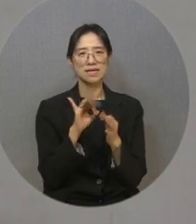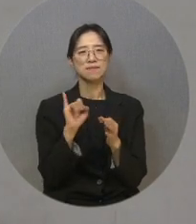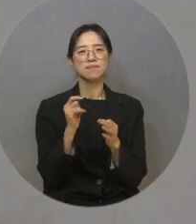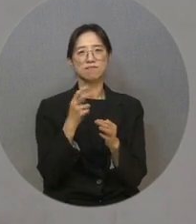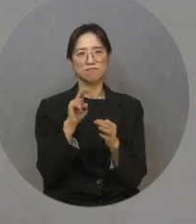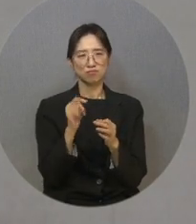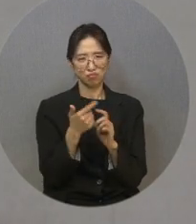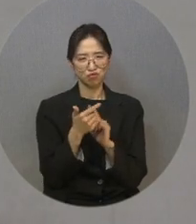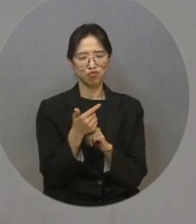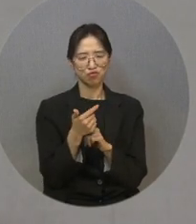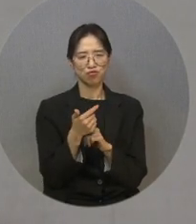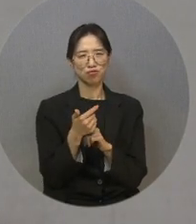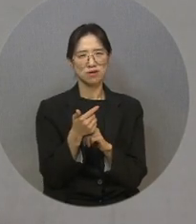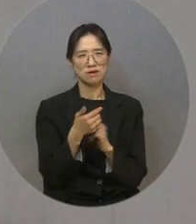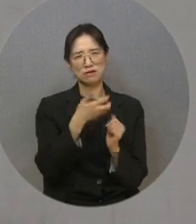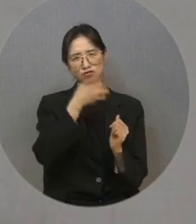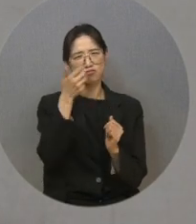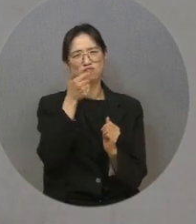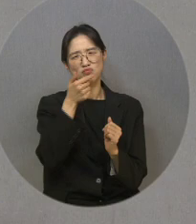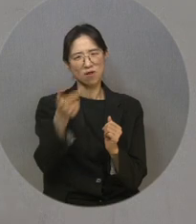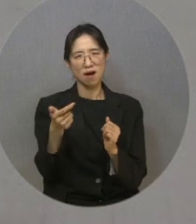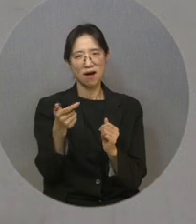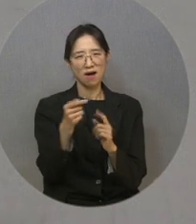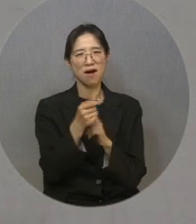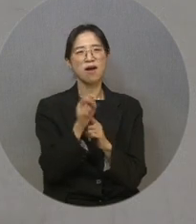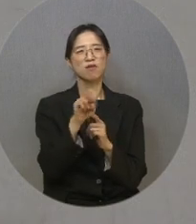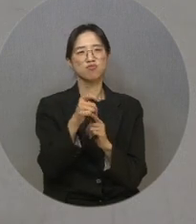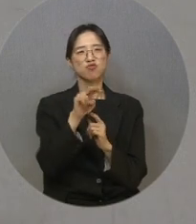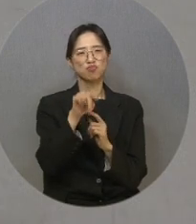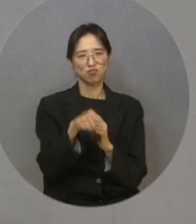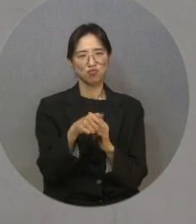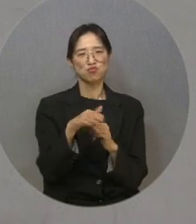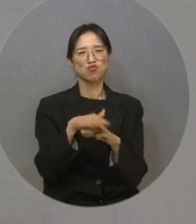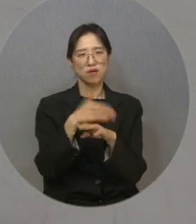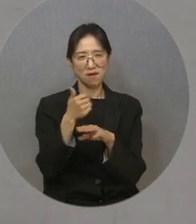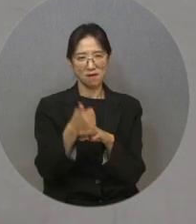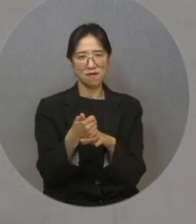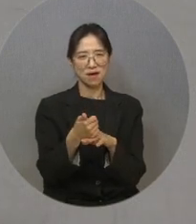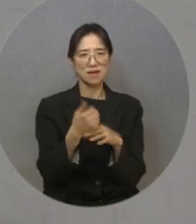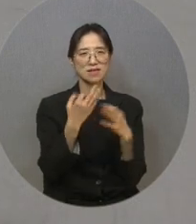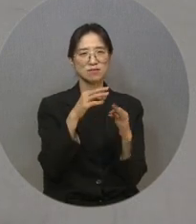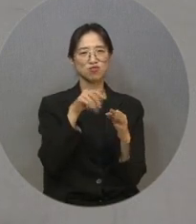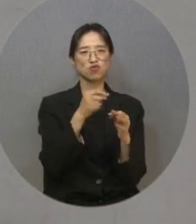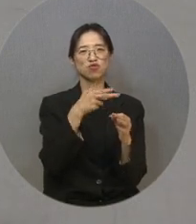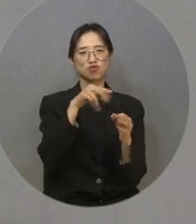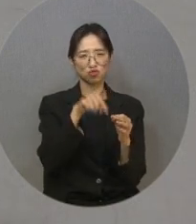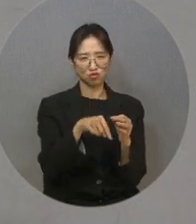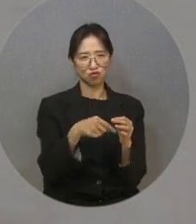김인문이가 그런 강대한 꿈을 갖고 문무대왕이 김춘추의 왕 김춘추